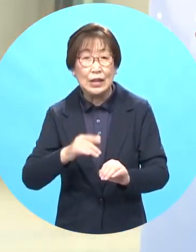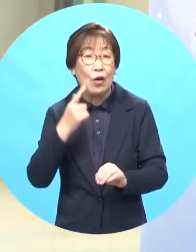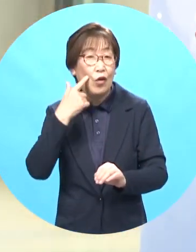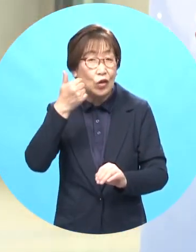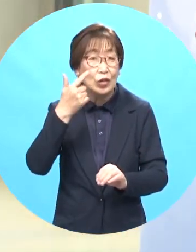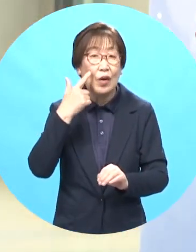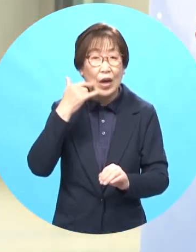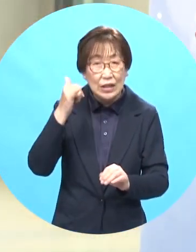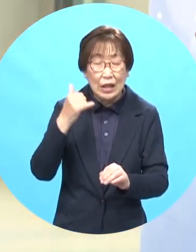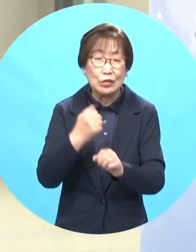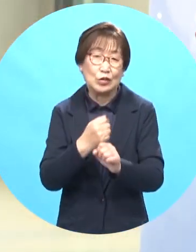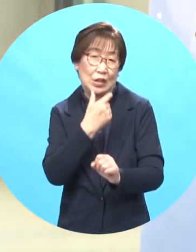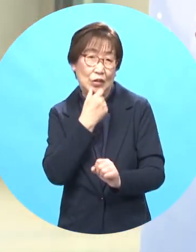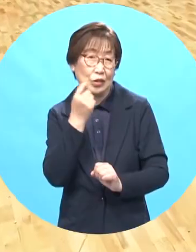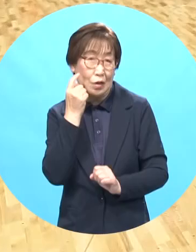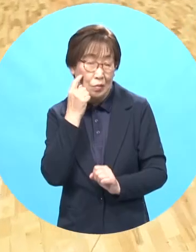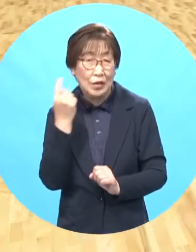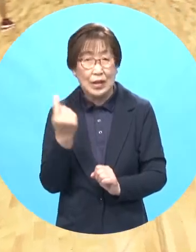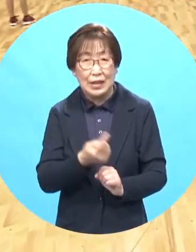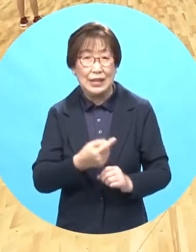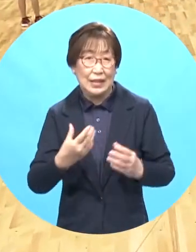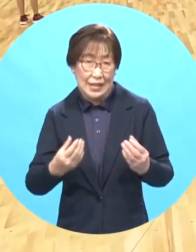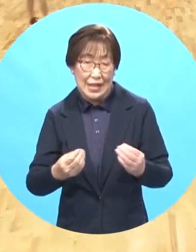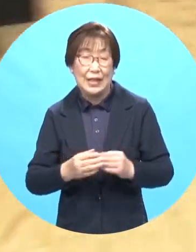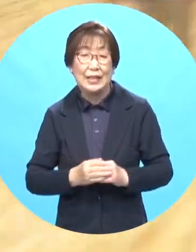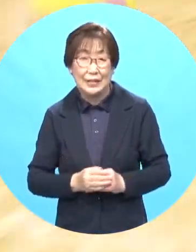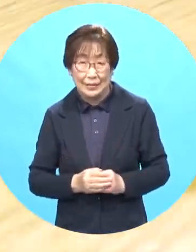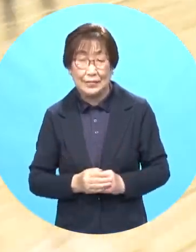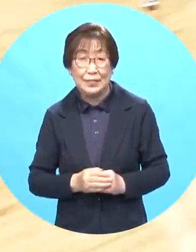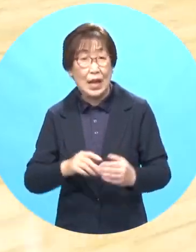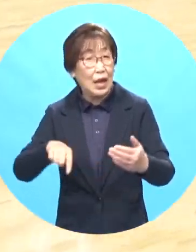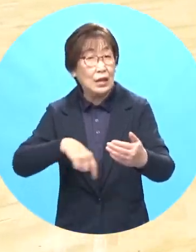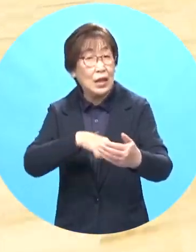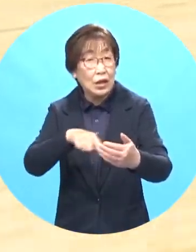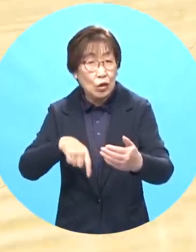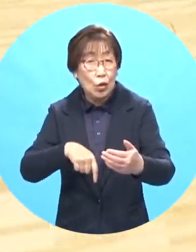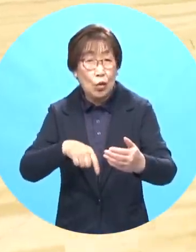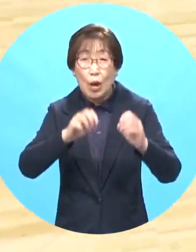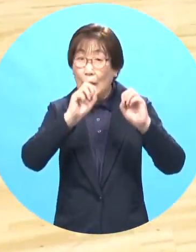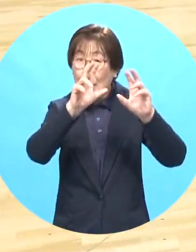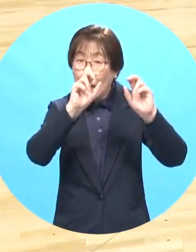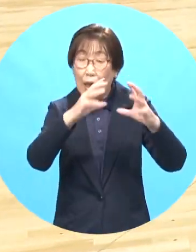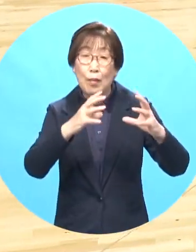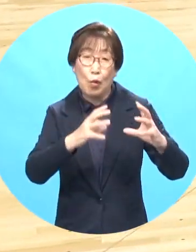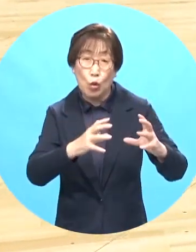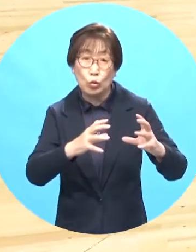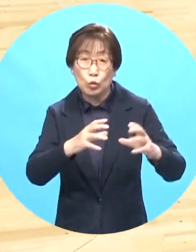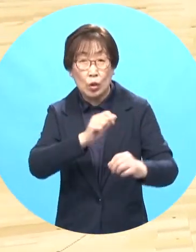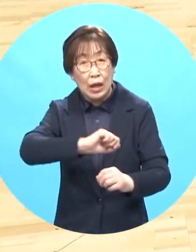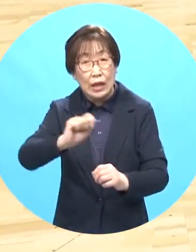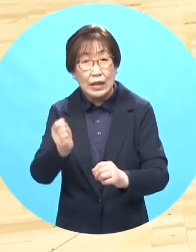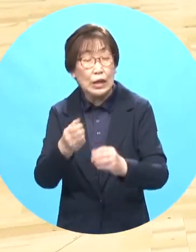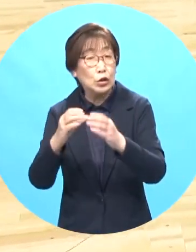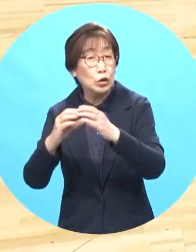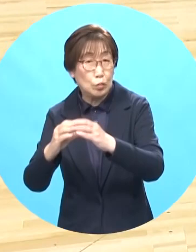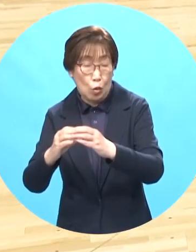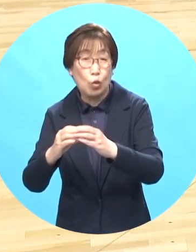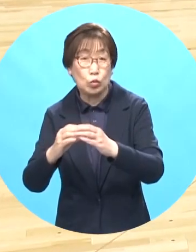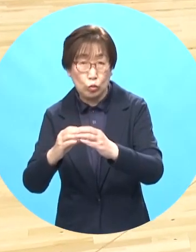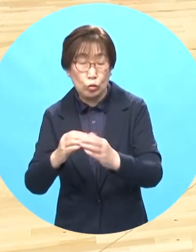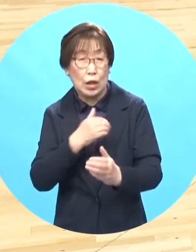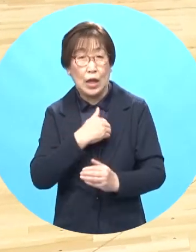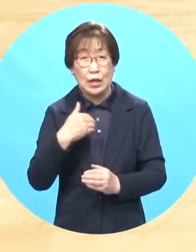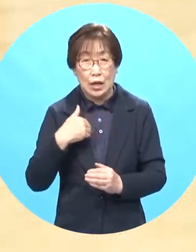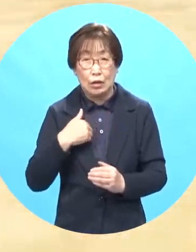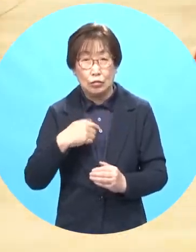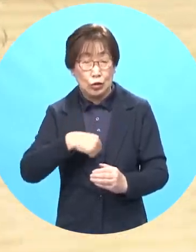ほしいなと思って、はい、今日来ました。 行われたのはバレーボールやテニスボールを使って自宅でも気軽にできるもの